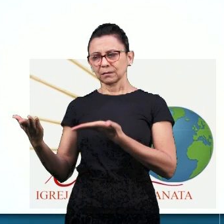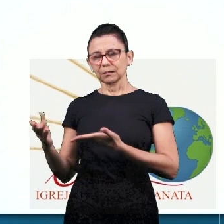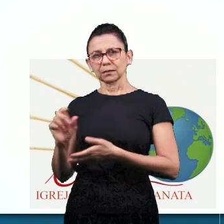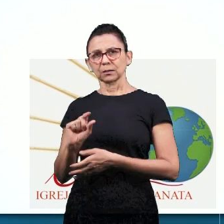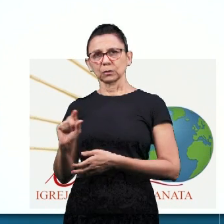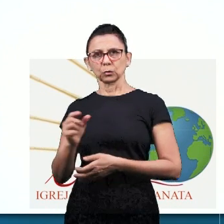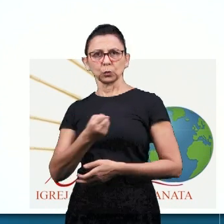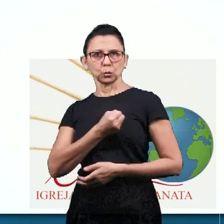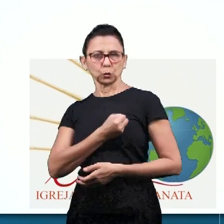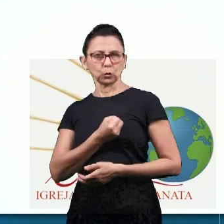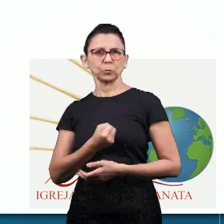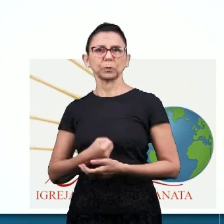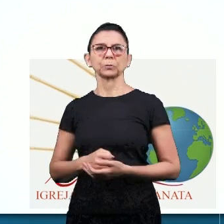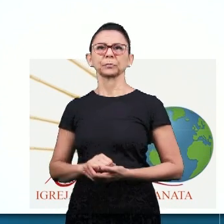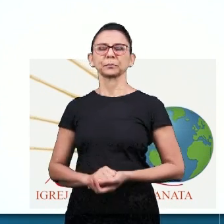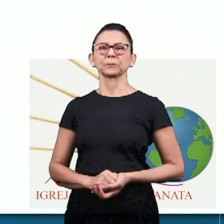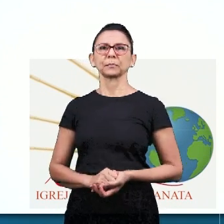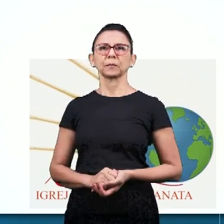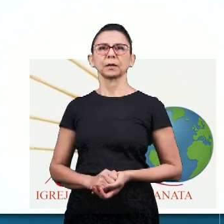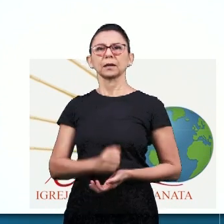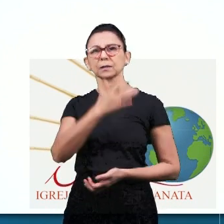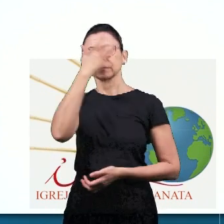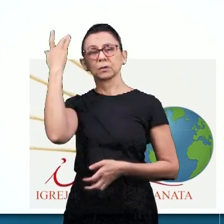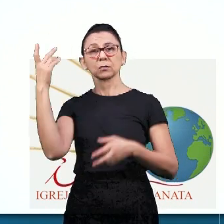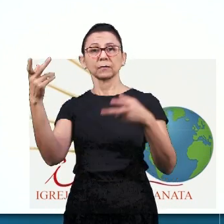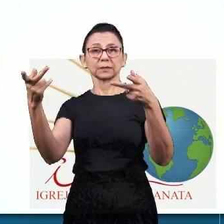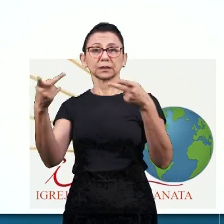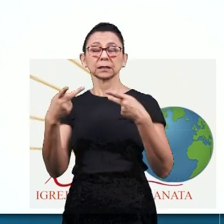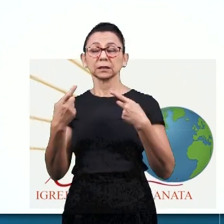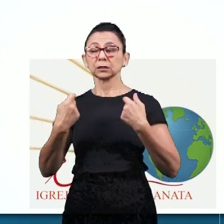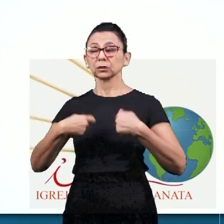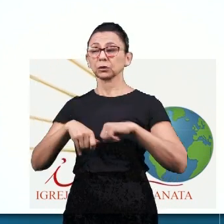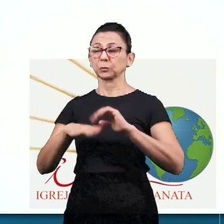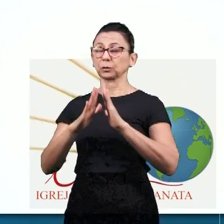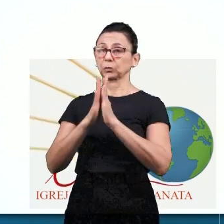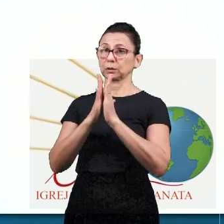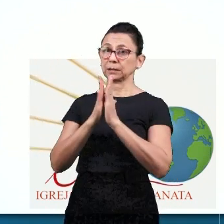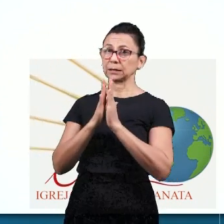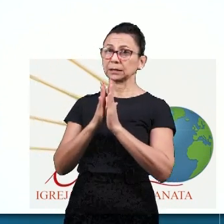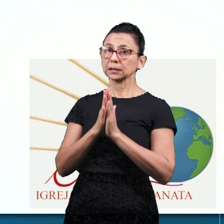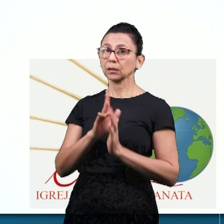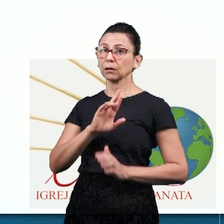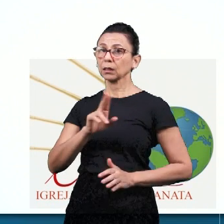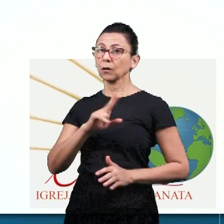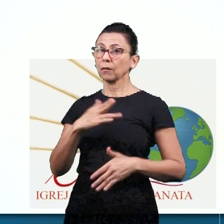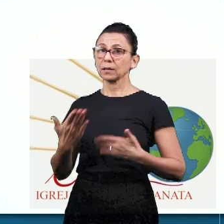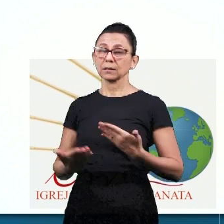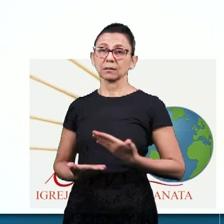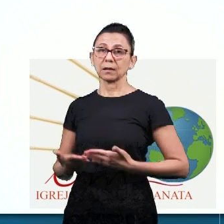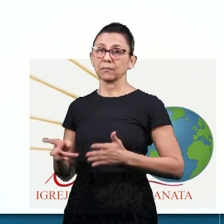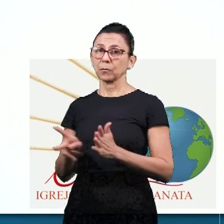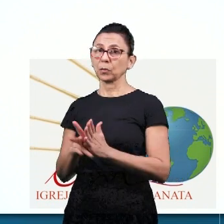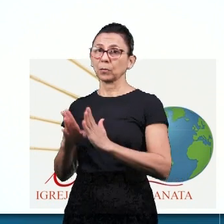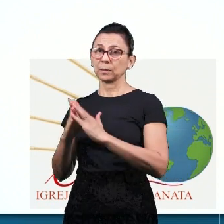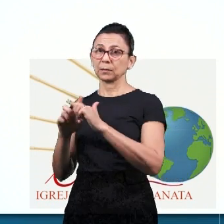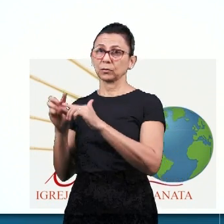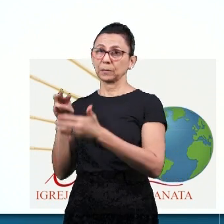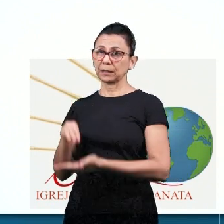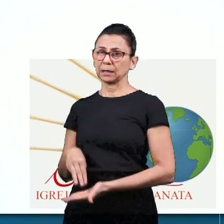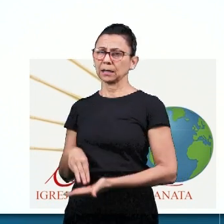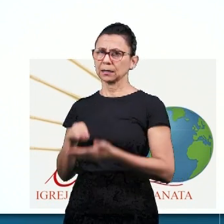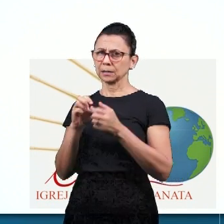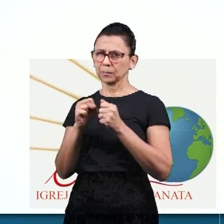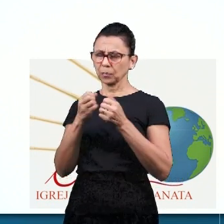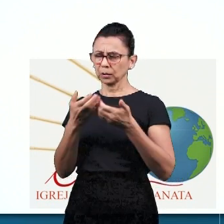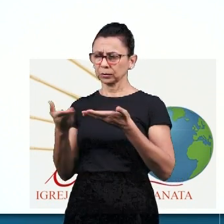aux visiteurs qui sont au Brésil. Donc, ce numéro, il marche au Brésil. Ceux qui ne sont pas encore membres de l'Église, vous pouvez